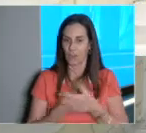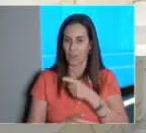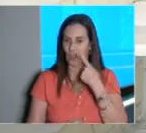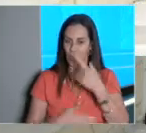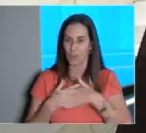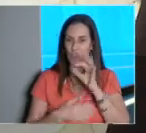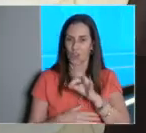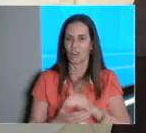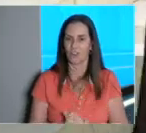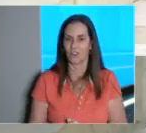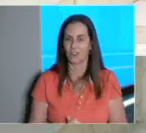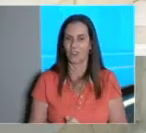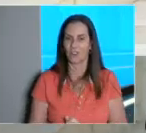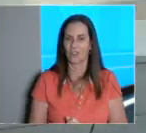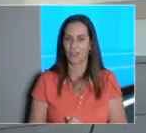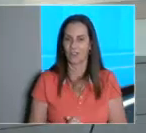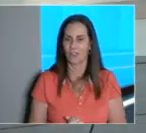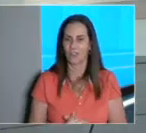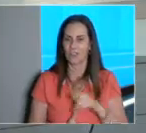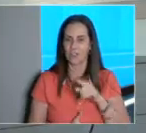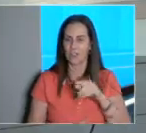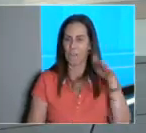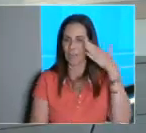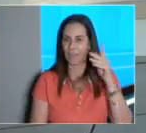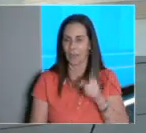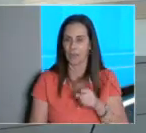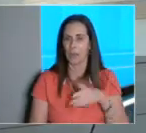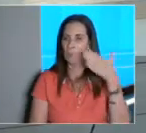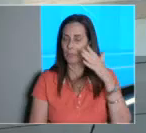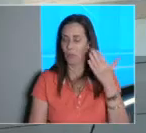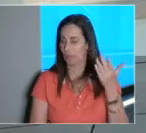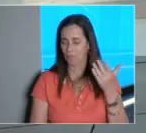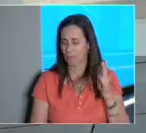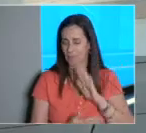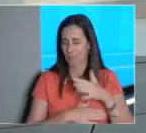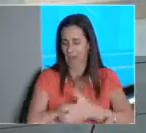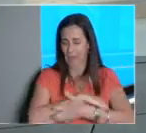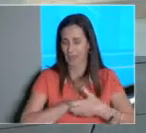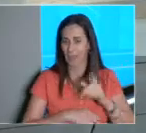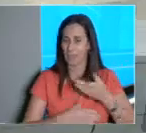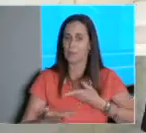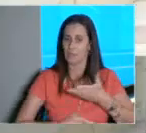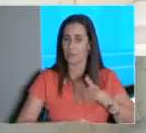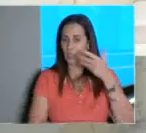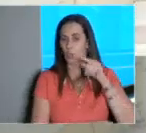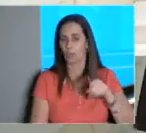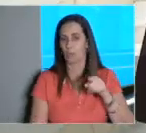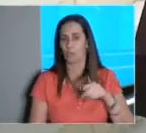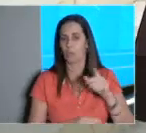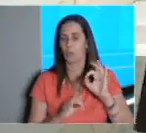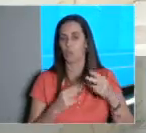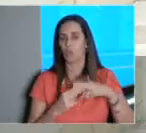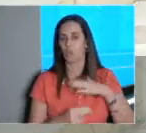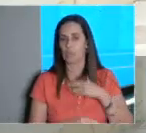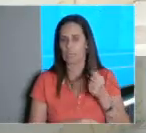שלך. כן, לא, היא לא רוצה, אבל... תשמע, זה מדינת, צריך לומר ביושר, זה מדינת עולם שלישי, אבל צריך יחסים גם עם מדינות עולם שלישי, בטח שהם שכנות